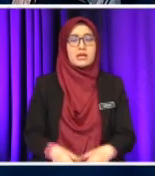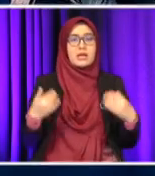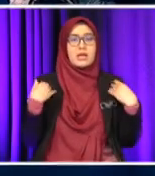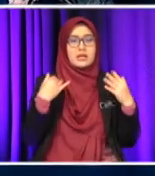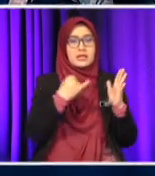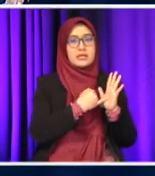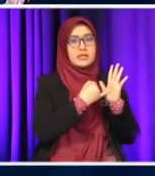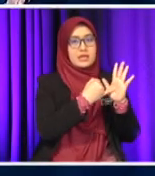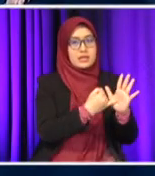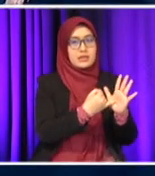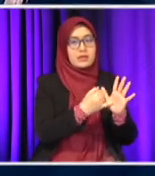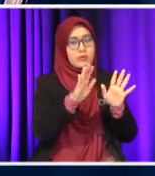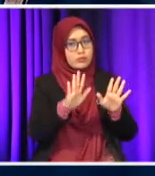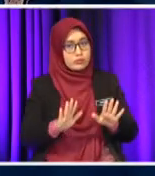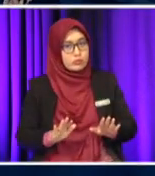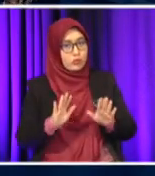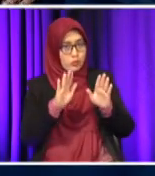sokiti ingat produk